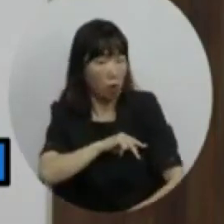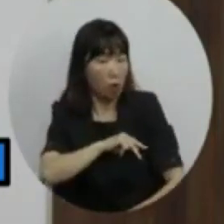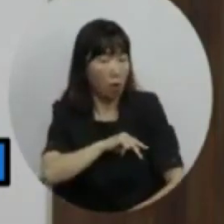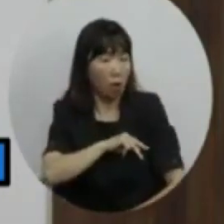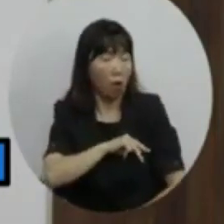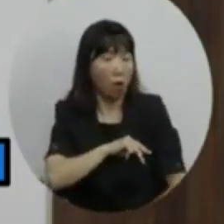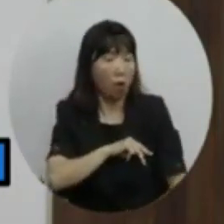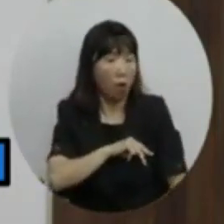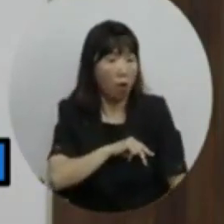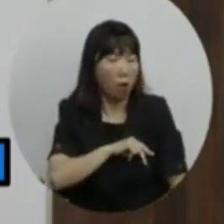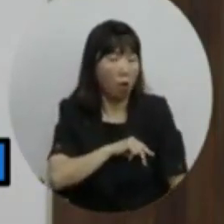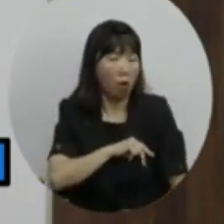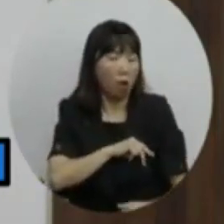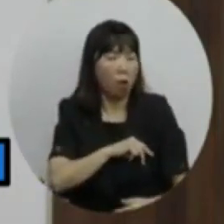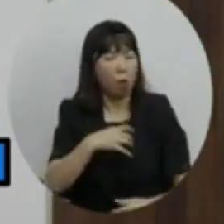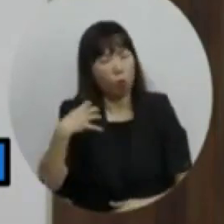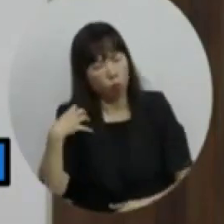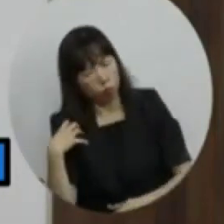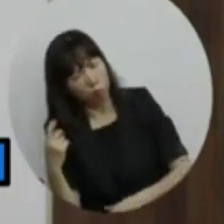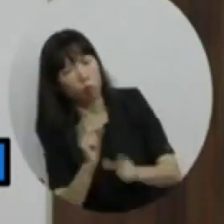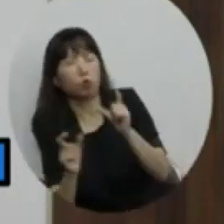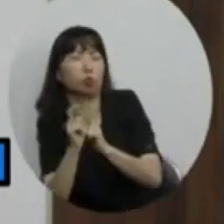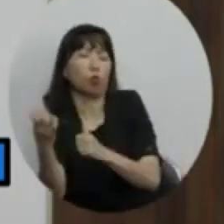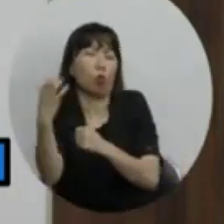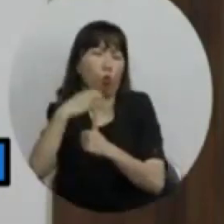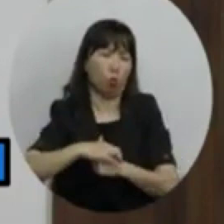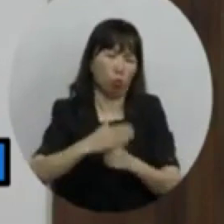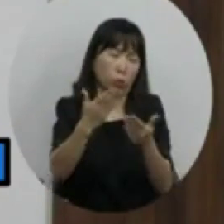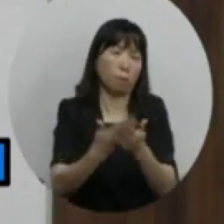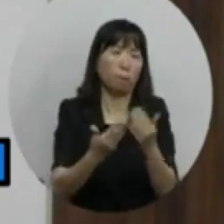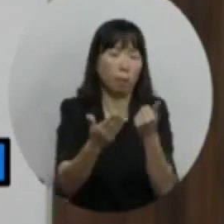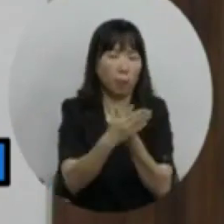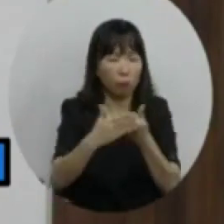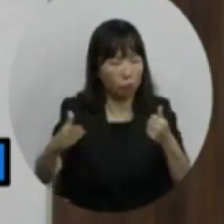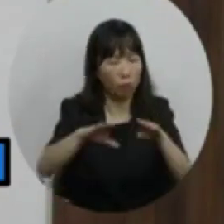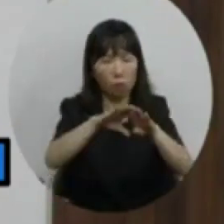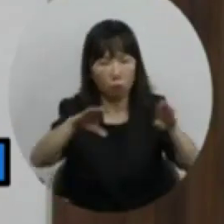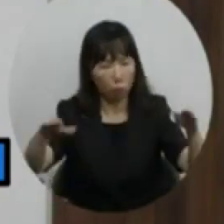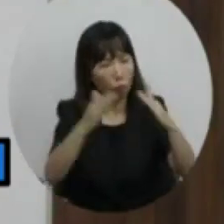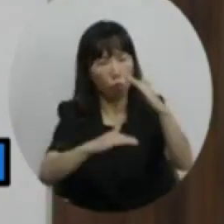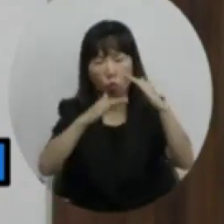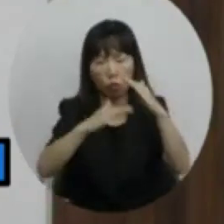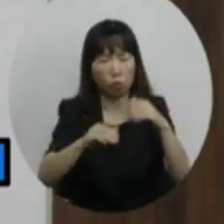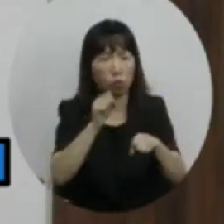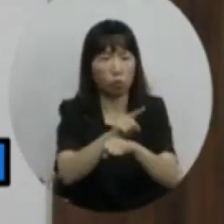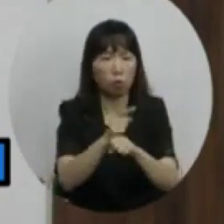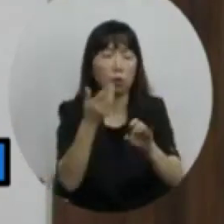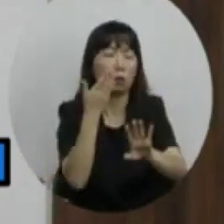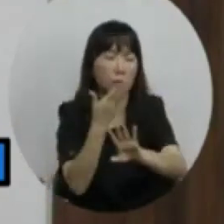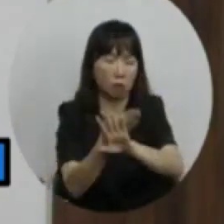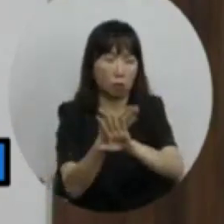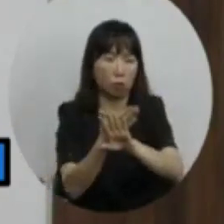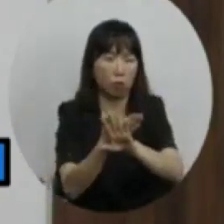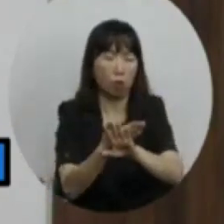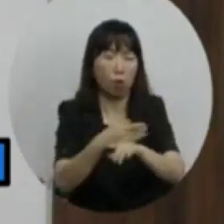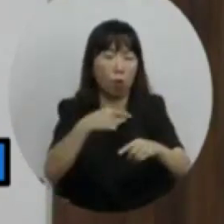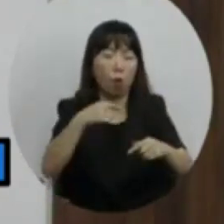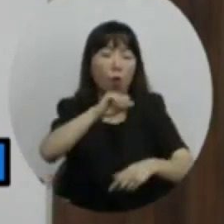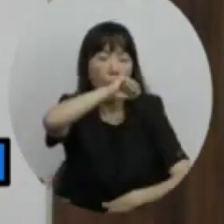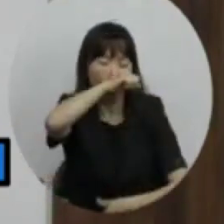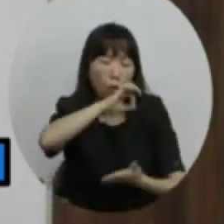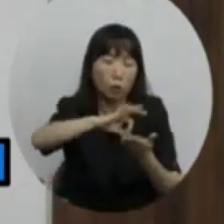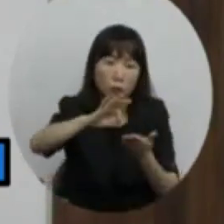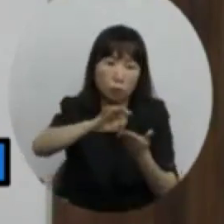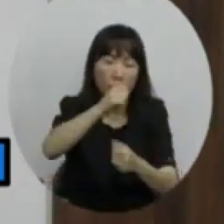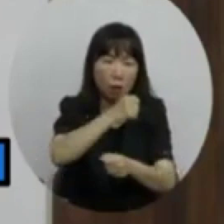감사함으로써 10%의 부담을 전가하고 있어 형평성이라든가 공정성에 어긋나고 집행기관의 명목상